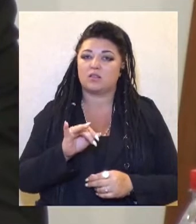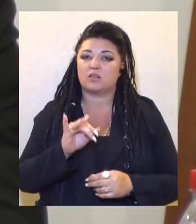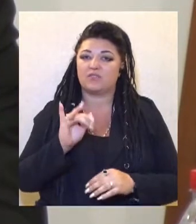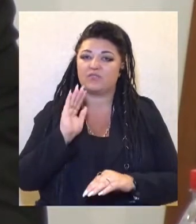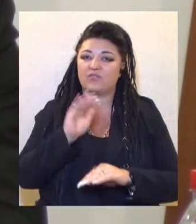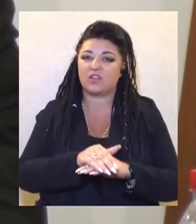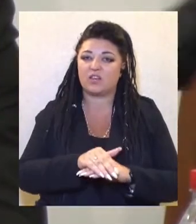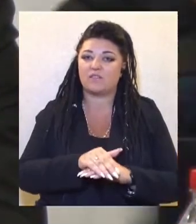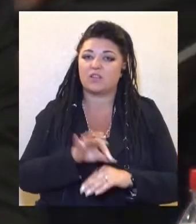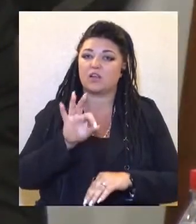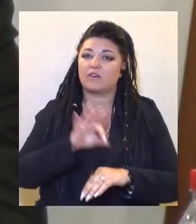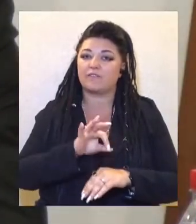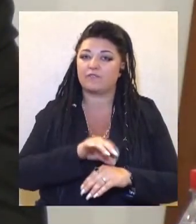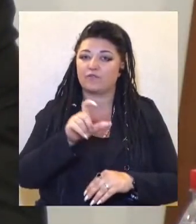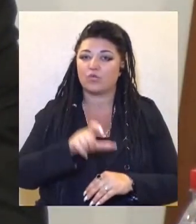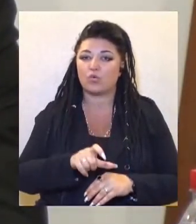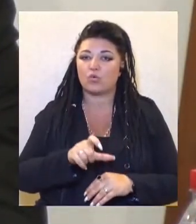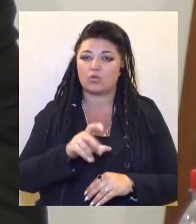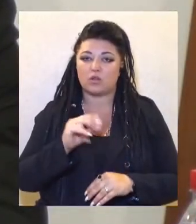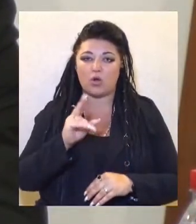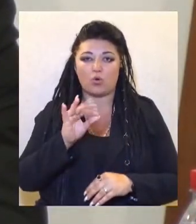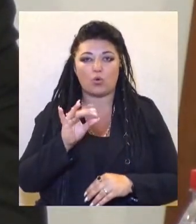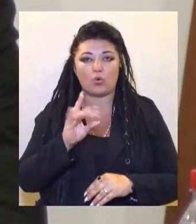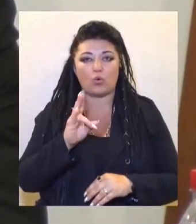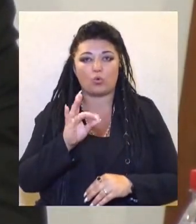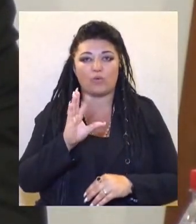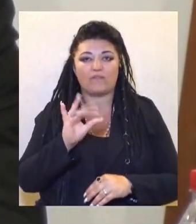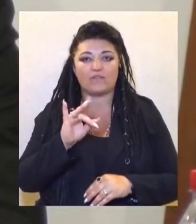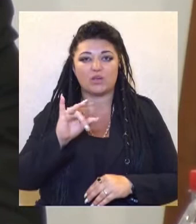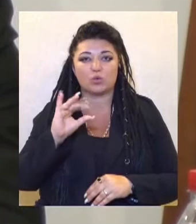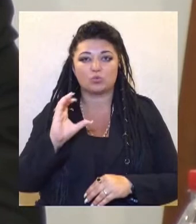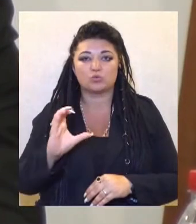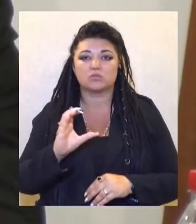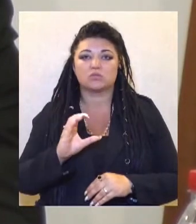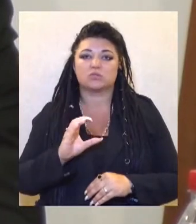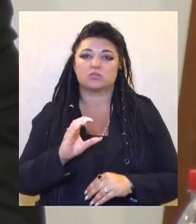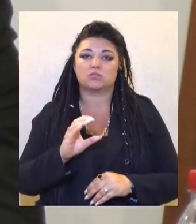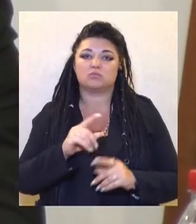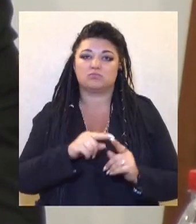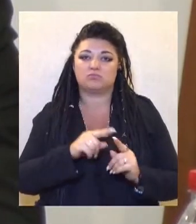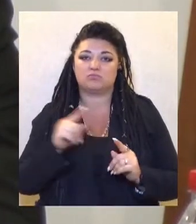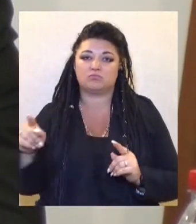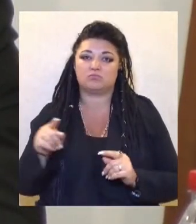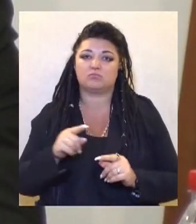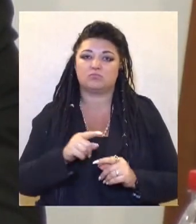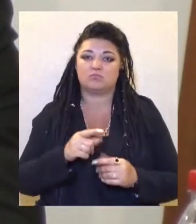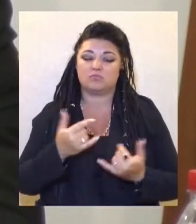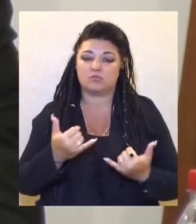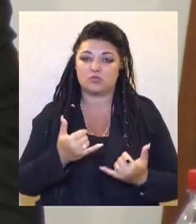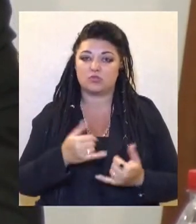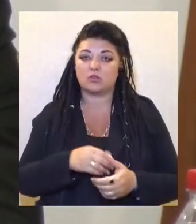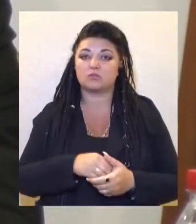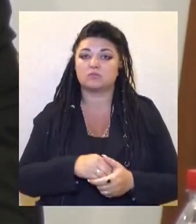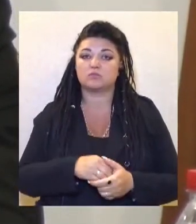або підозрюваного на коронавірусну інфекцію з причиною вірусом 2019-НКОВ, придбати необхідні засоби індивідуального захисту,